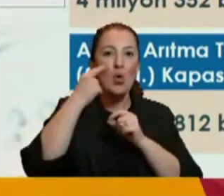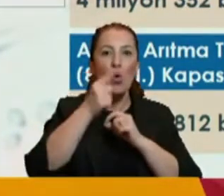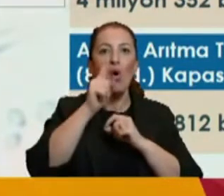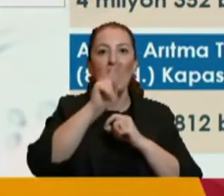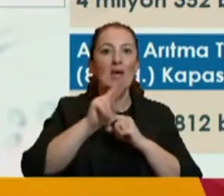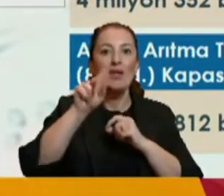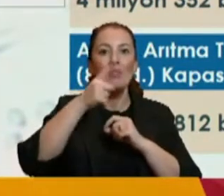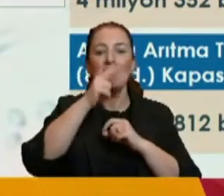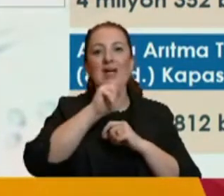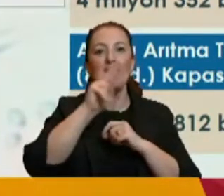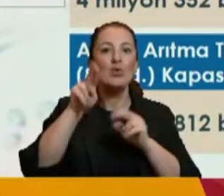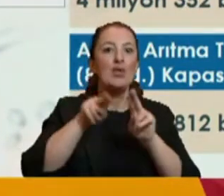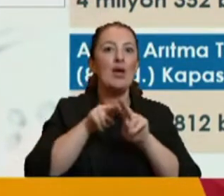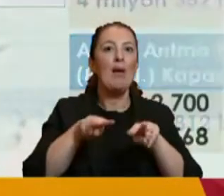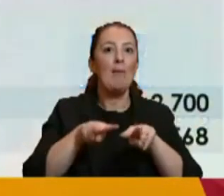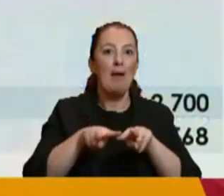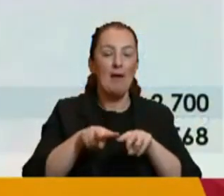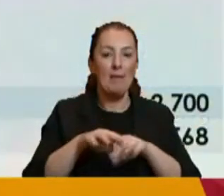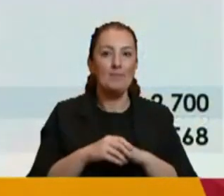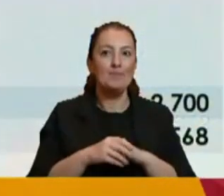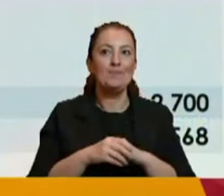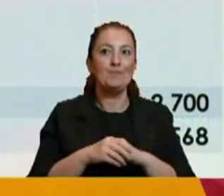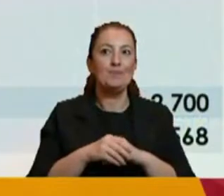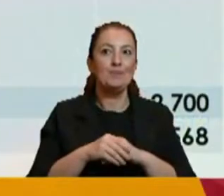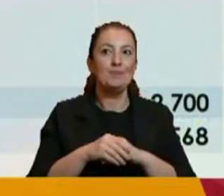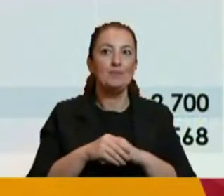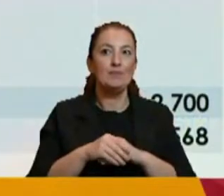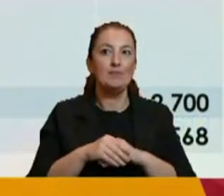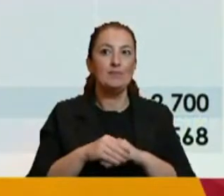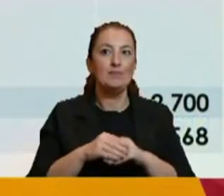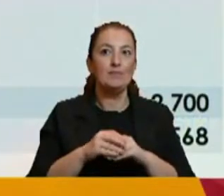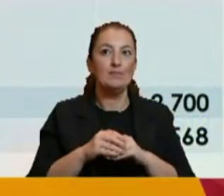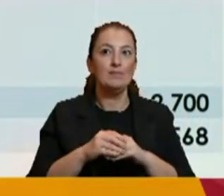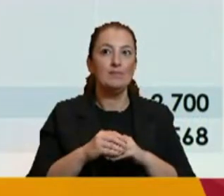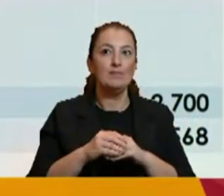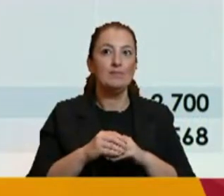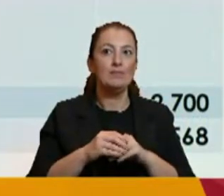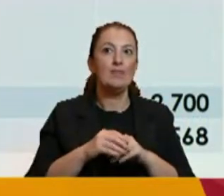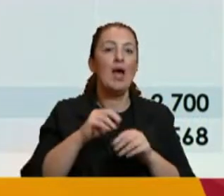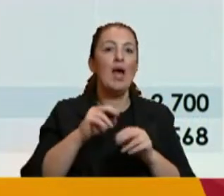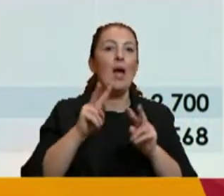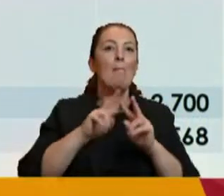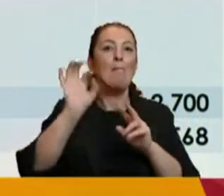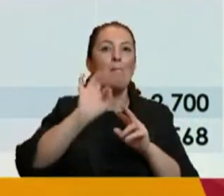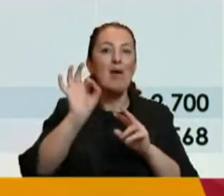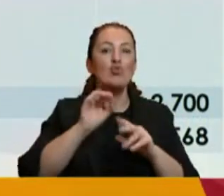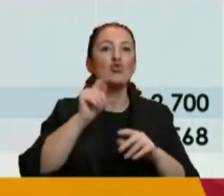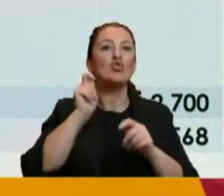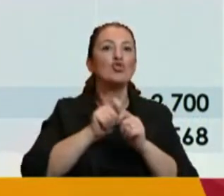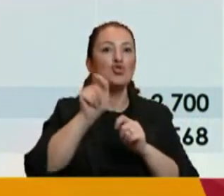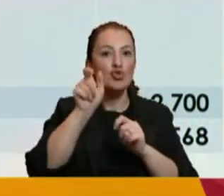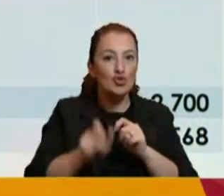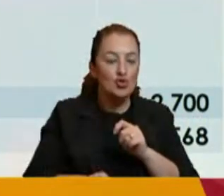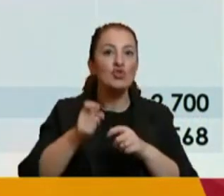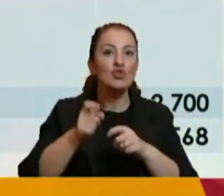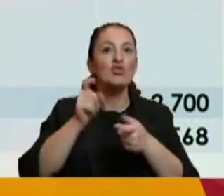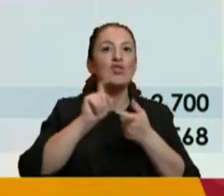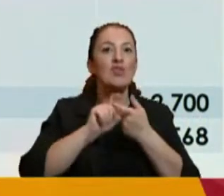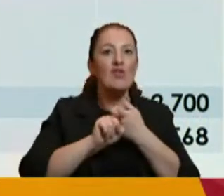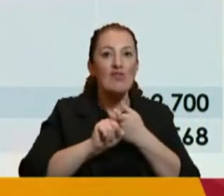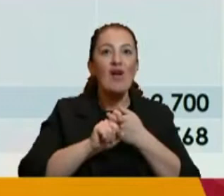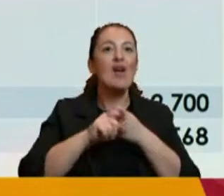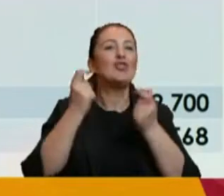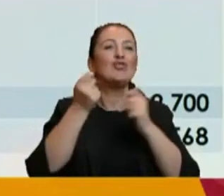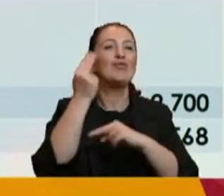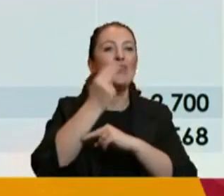17700 kilometre bu memur işçi ve şirket